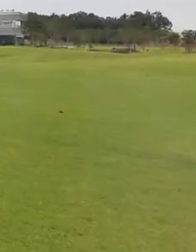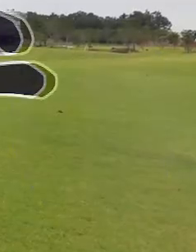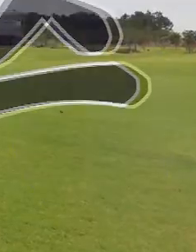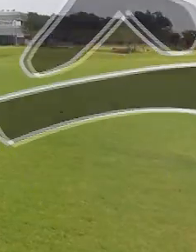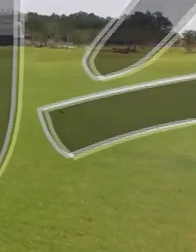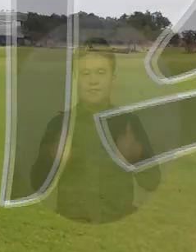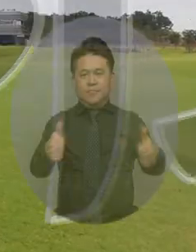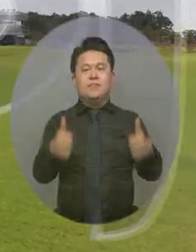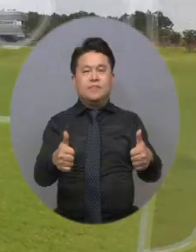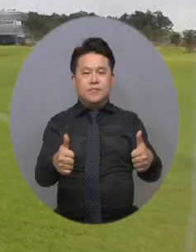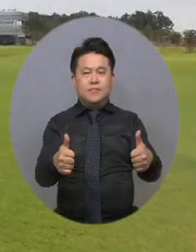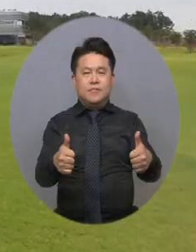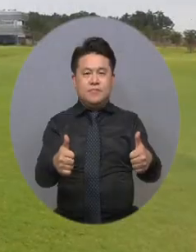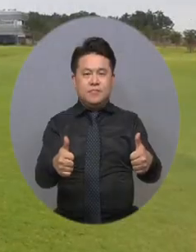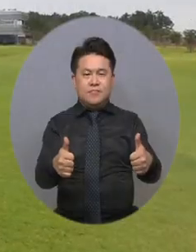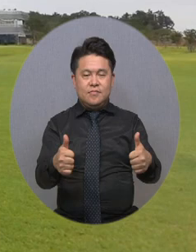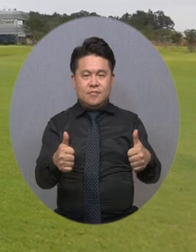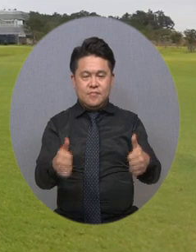나이스.